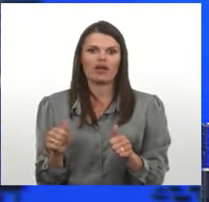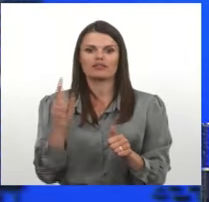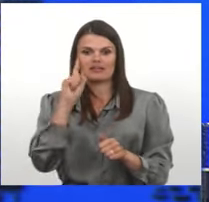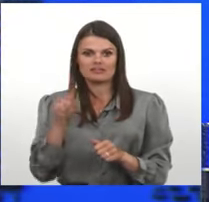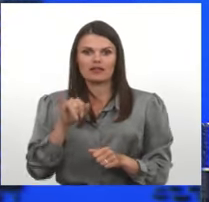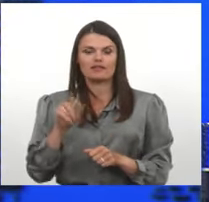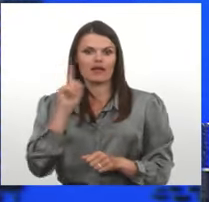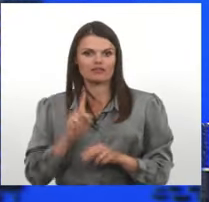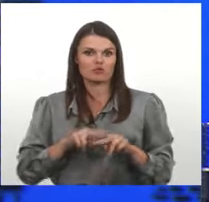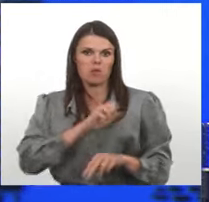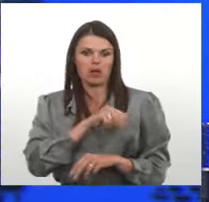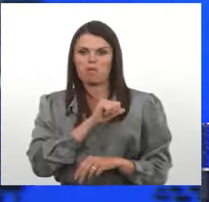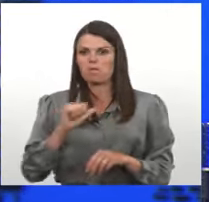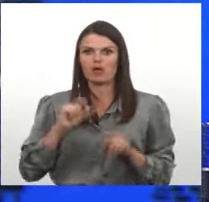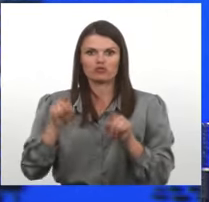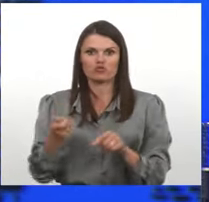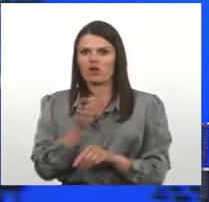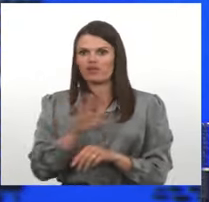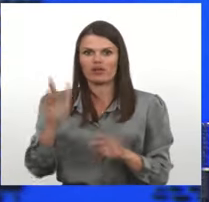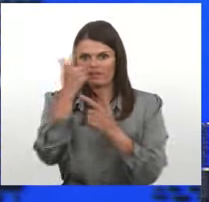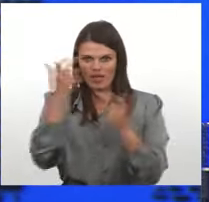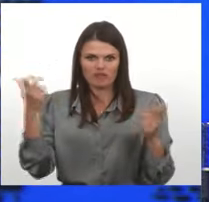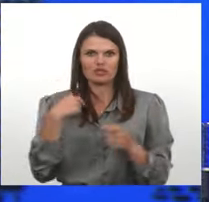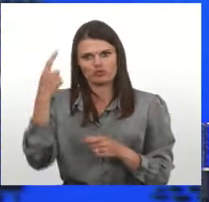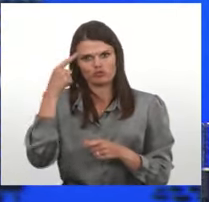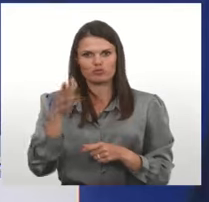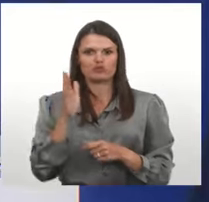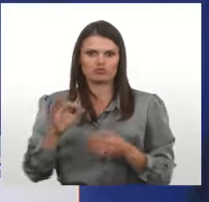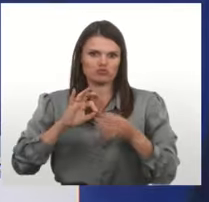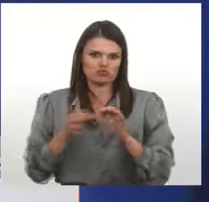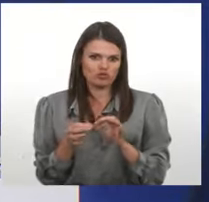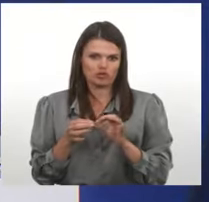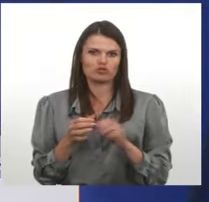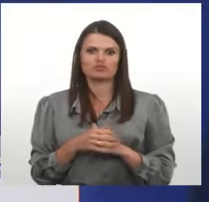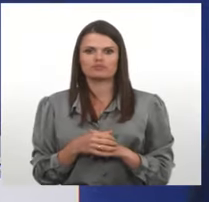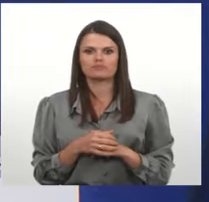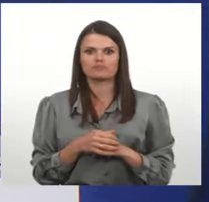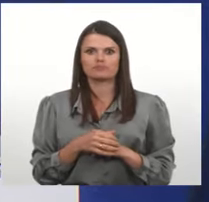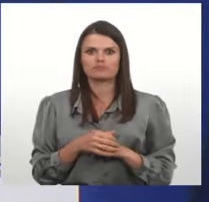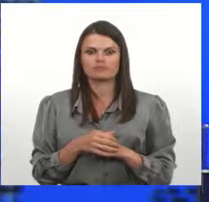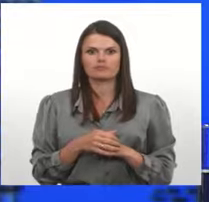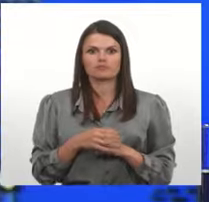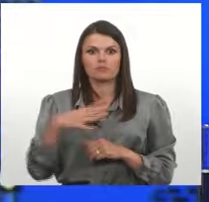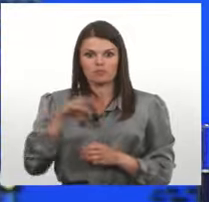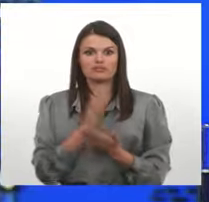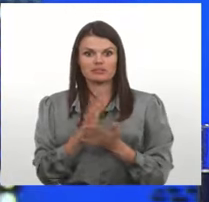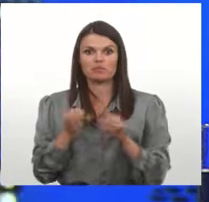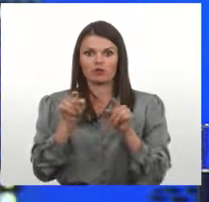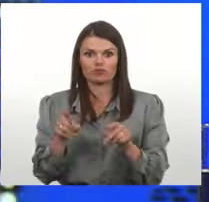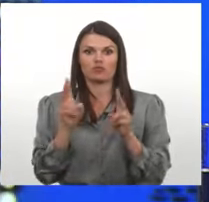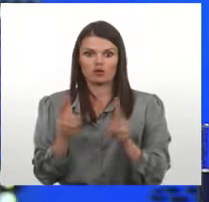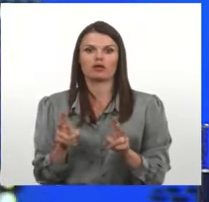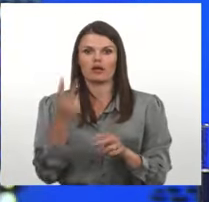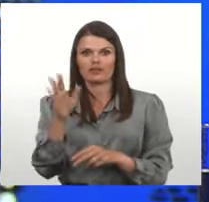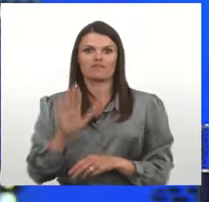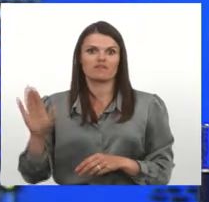ja Izraela un Palestīna pati to nekad neatzīs, es baidos, ka tas būs diezgan sarežģīti. Latvijai nav jāatzīst Palestīnas valsts. Mēs esam par to, ka mēs esam par